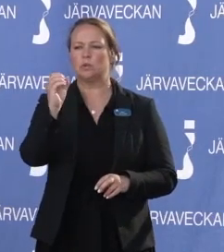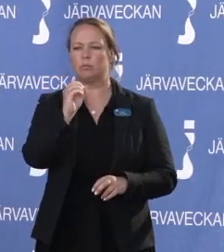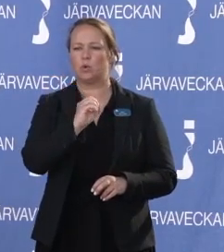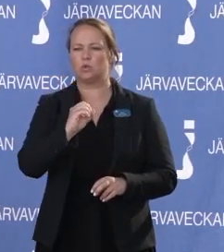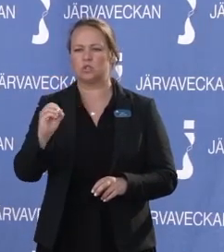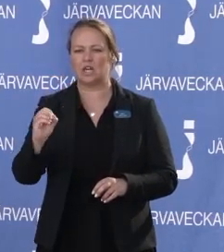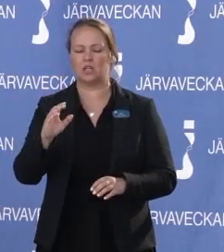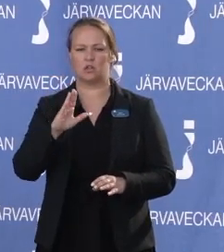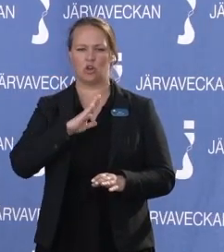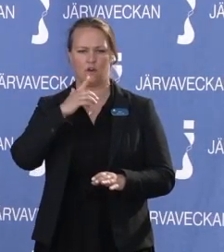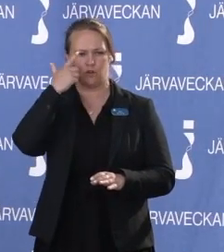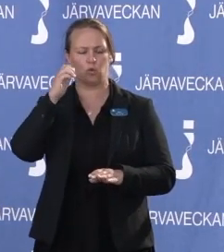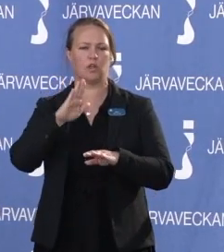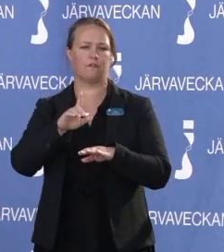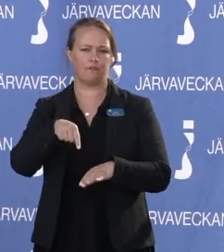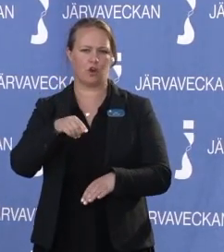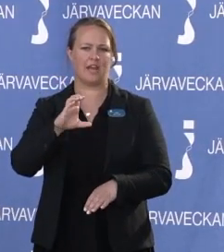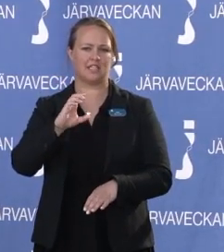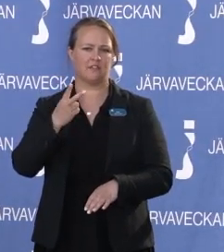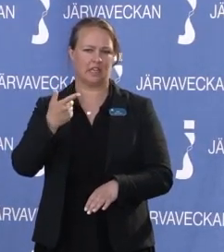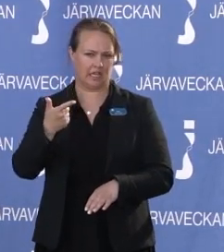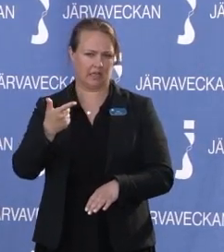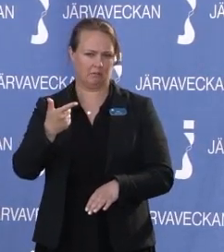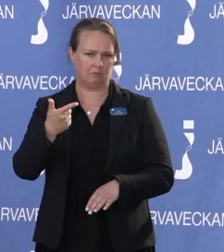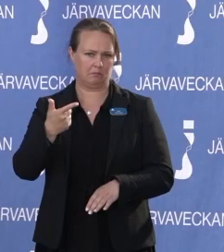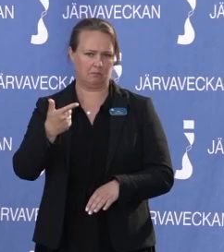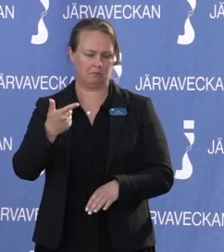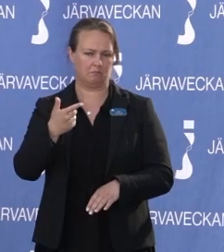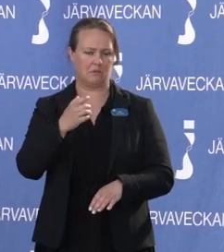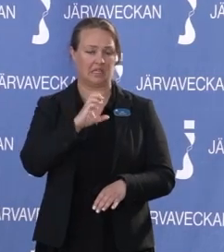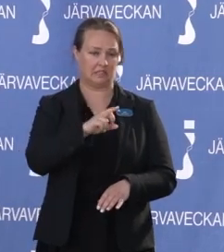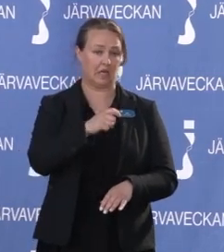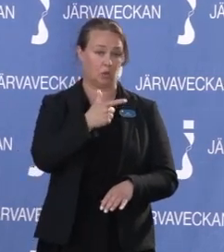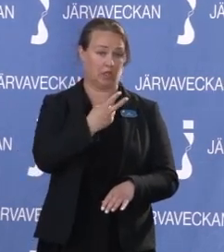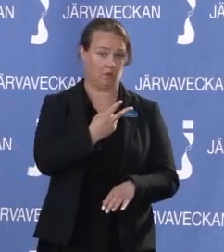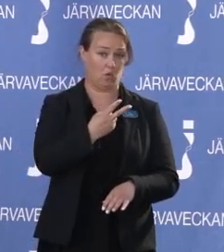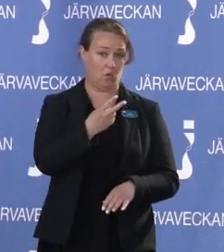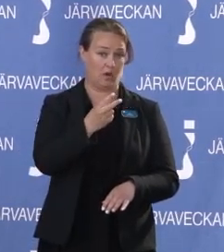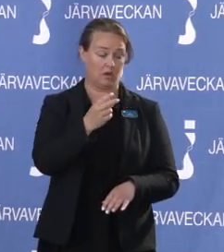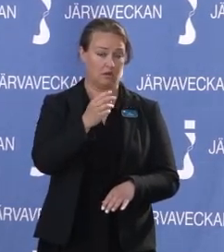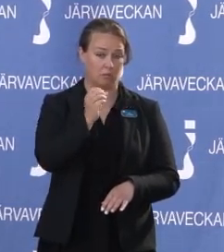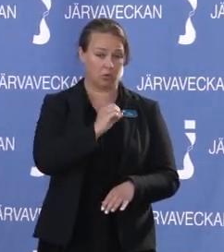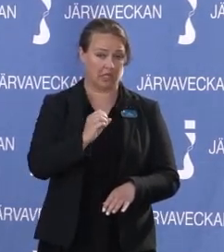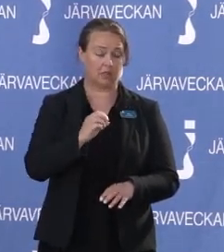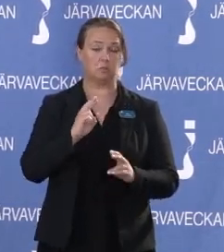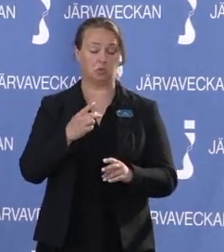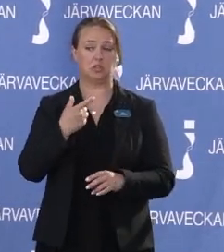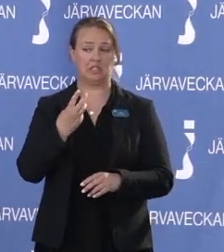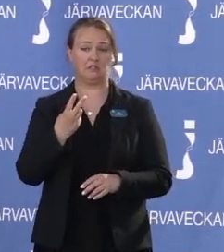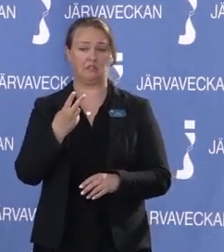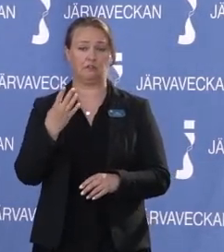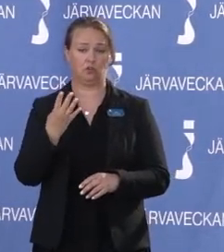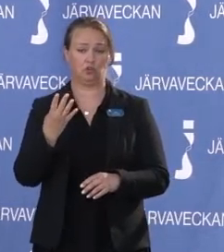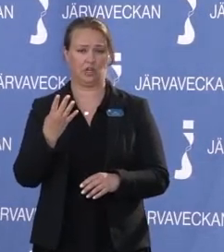77% har förtroende för SVT till exempel, Sveriges Radio 72%, TV4 också väldigt högt, lite lägre